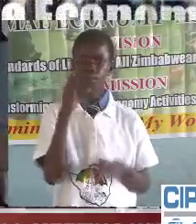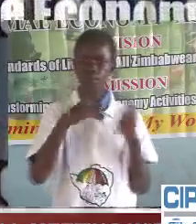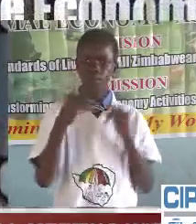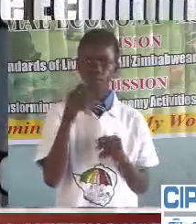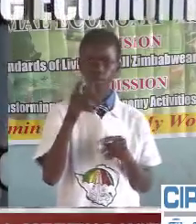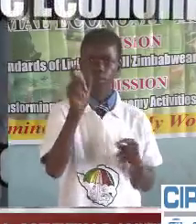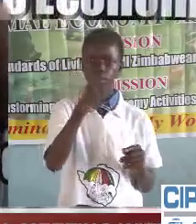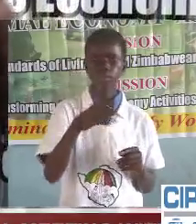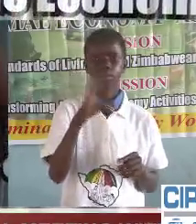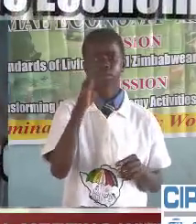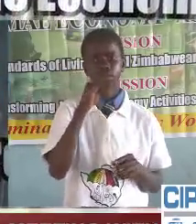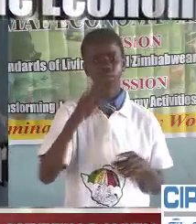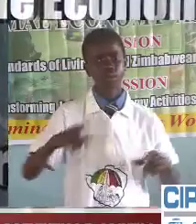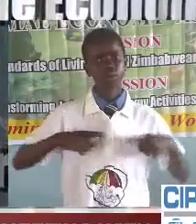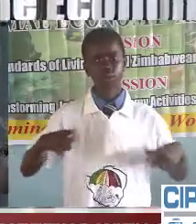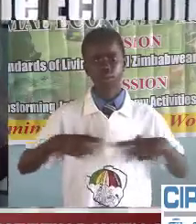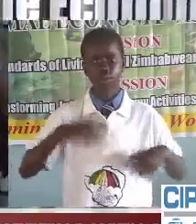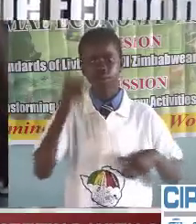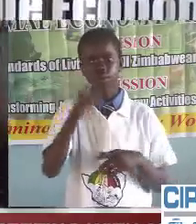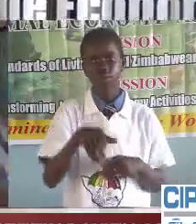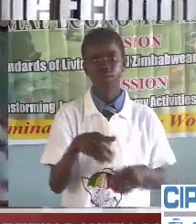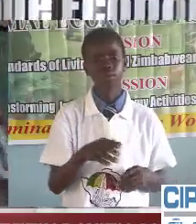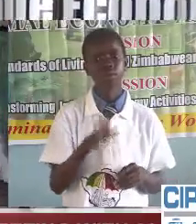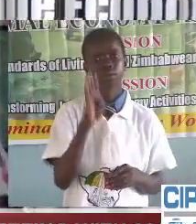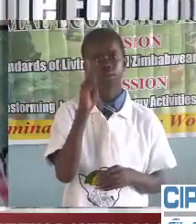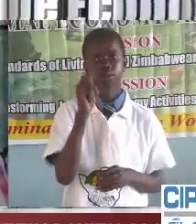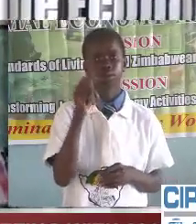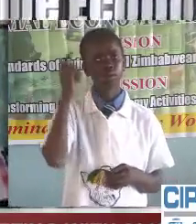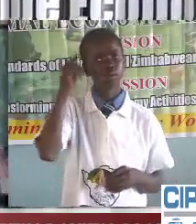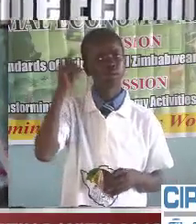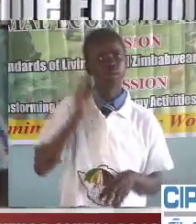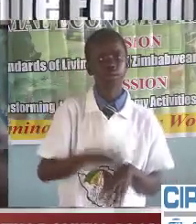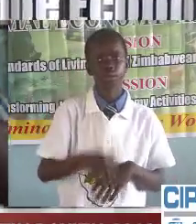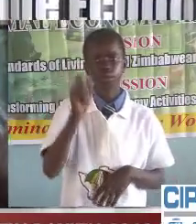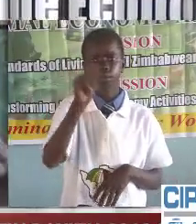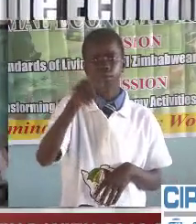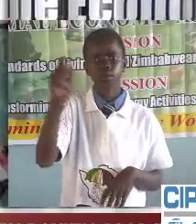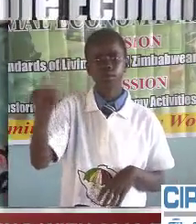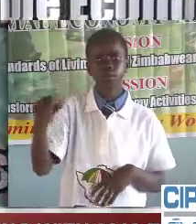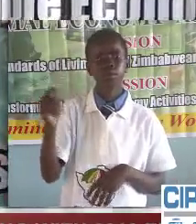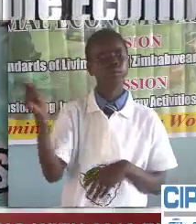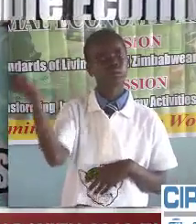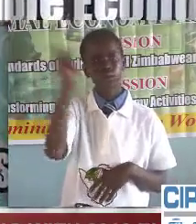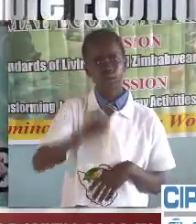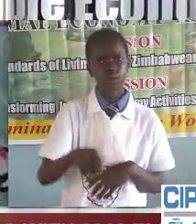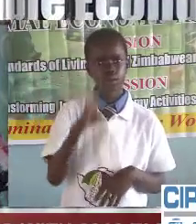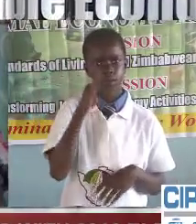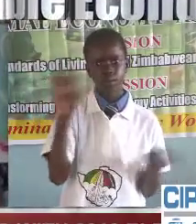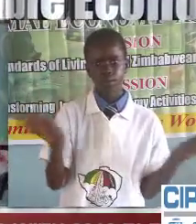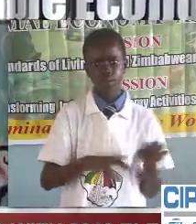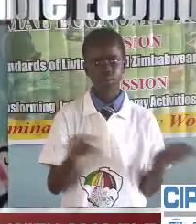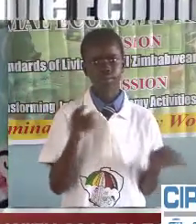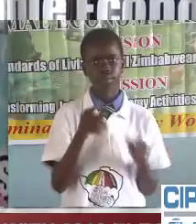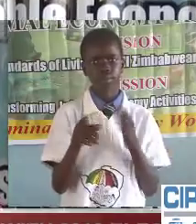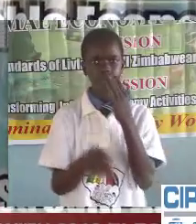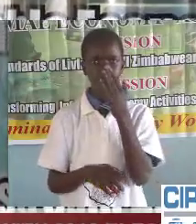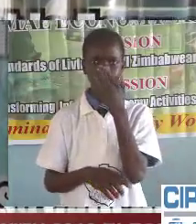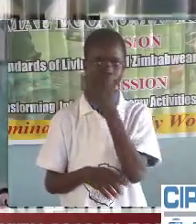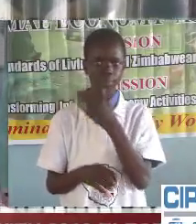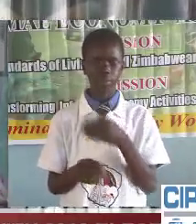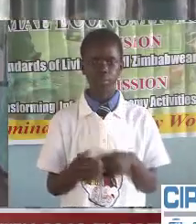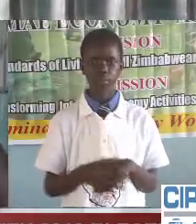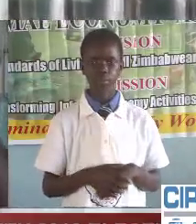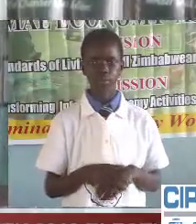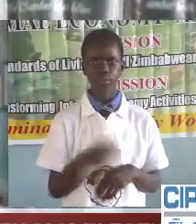aposta nezvazvo ndiende kunyengedzerai. Vazhinji munoziva kuti ofisi yandinoshanda, ndinoshanda